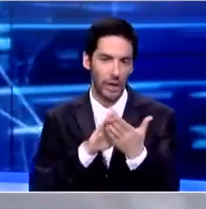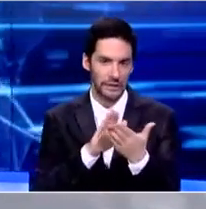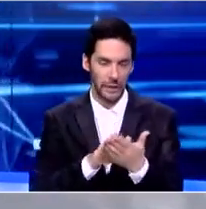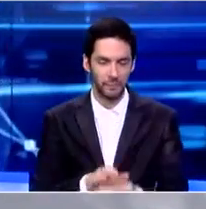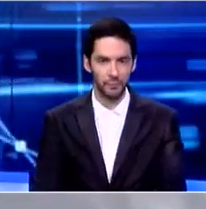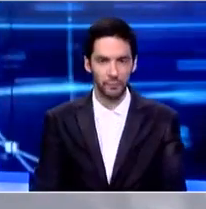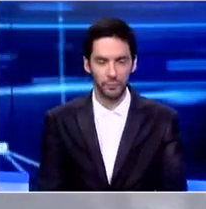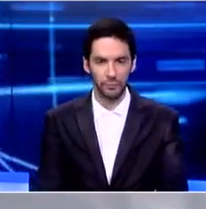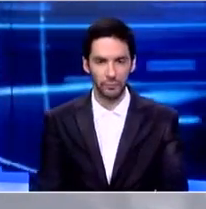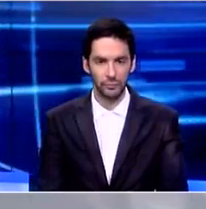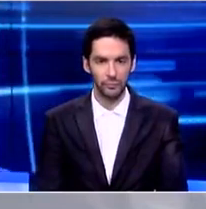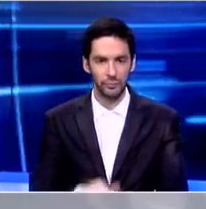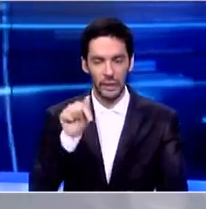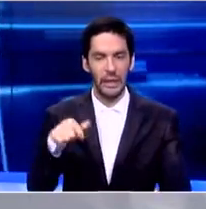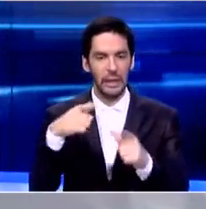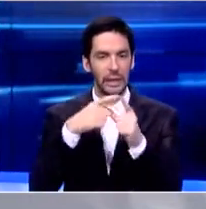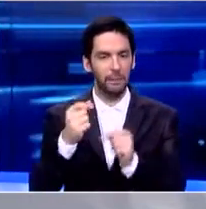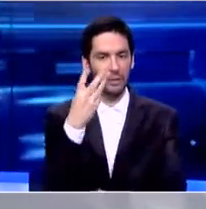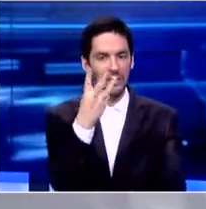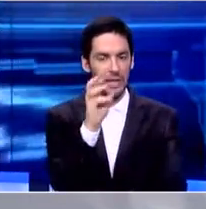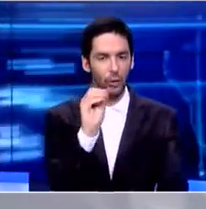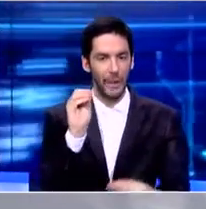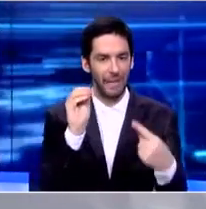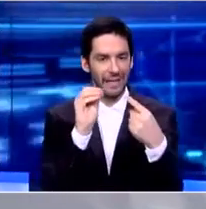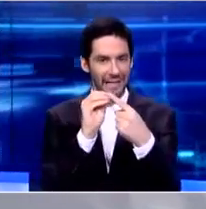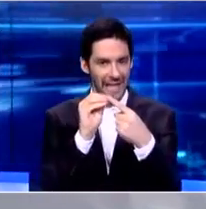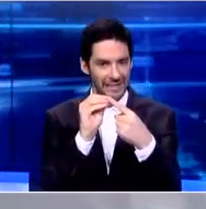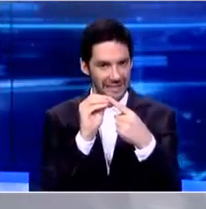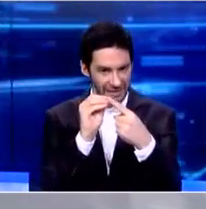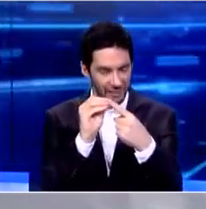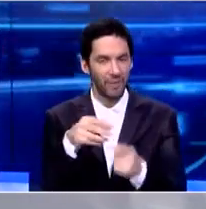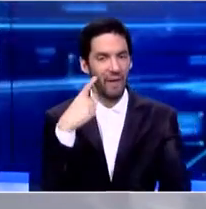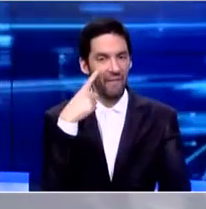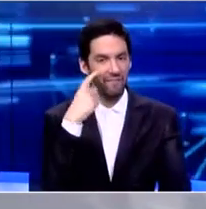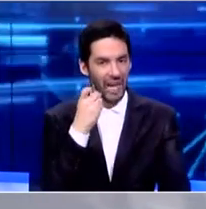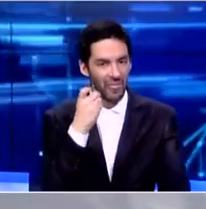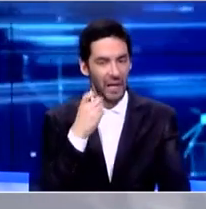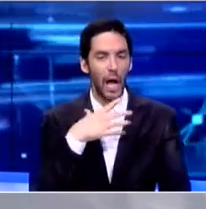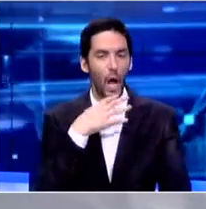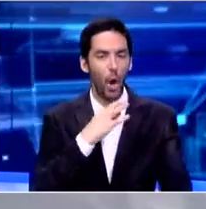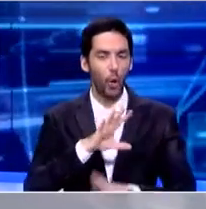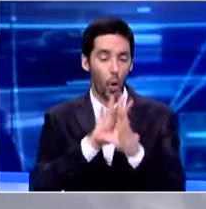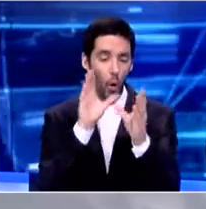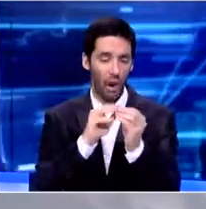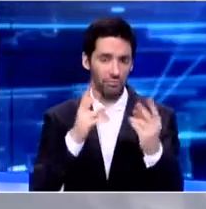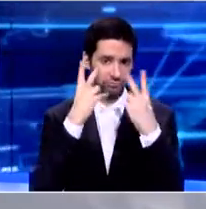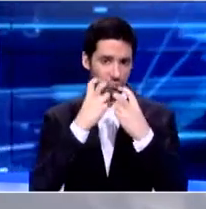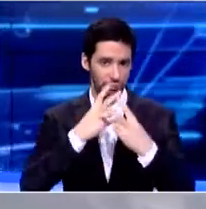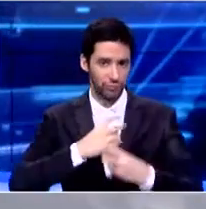τα 356 αριστατικά COVID-19 εντοπίστηκαν μετά τη διεκπαιρέωση συνολικά